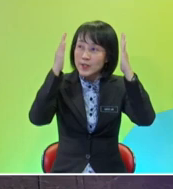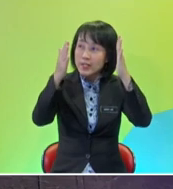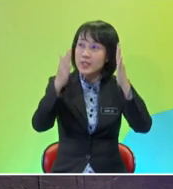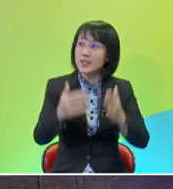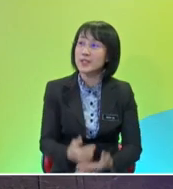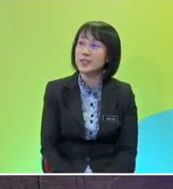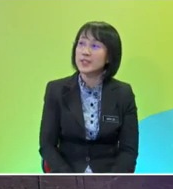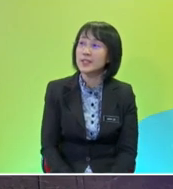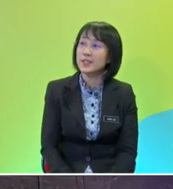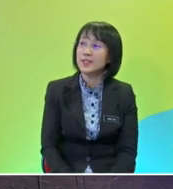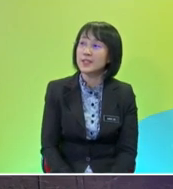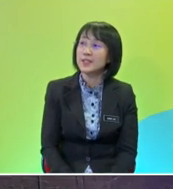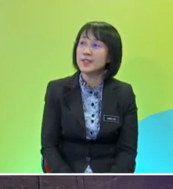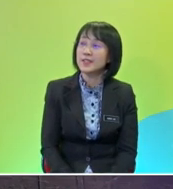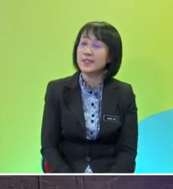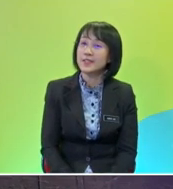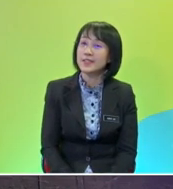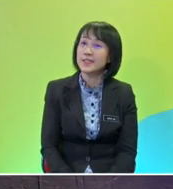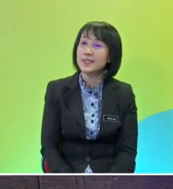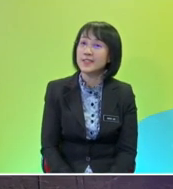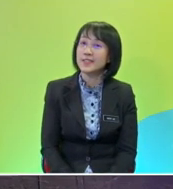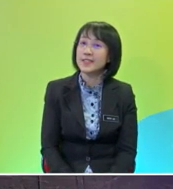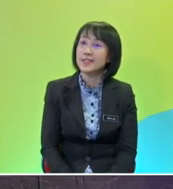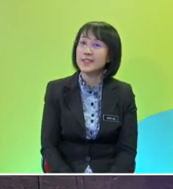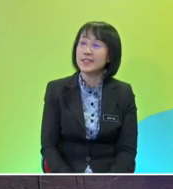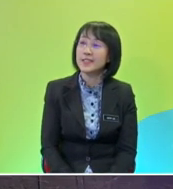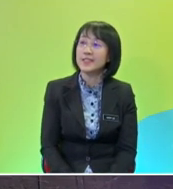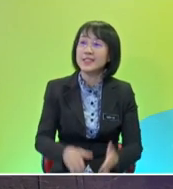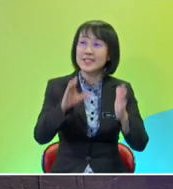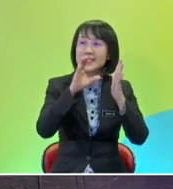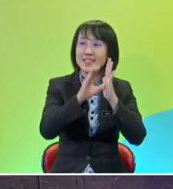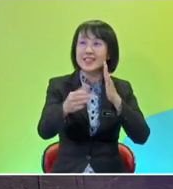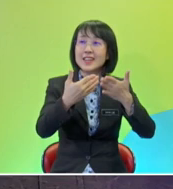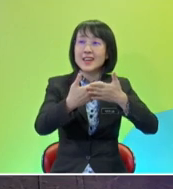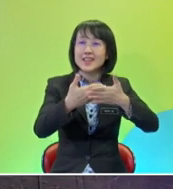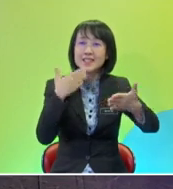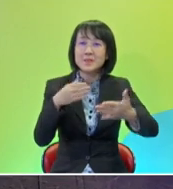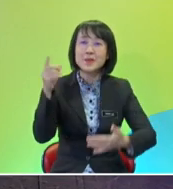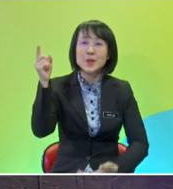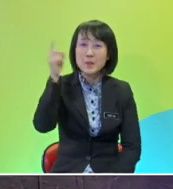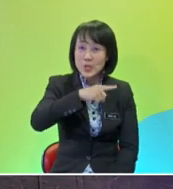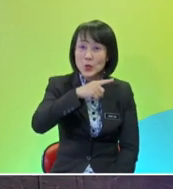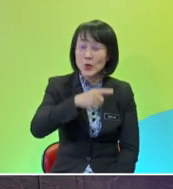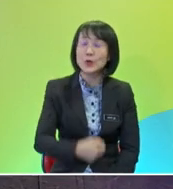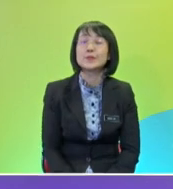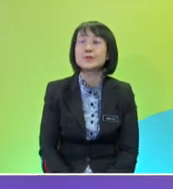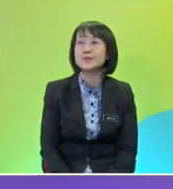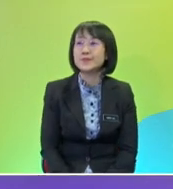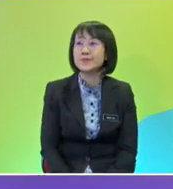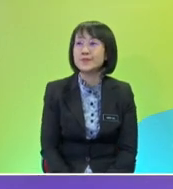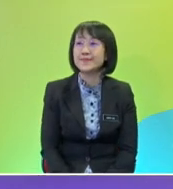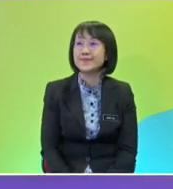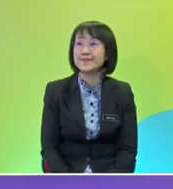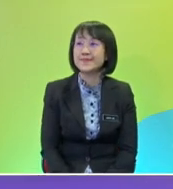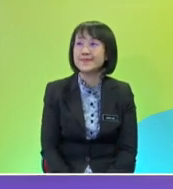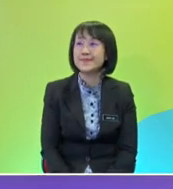Yang seterusnya kita nak fokus kepada cegah sebelum parah. Cegah. Okey cikgu. Jom.